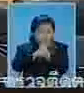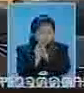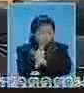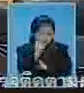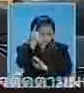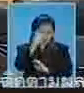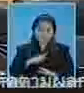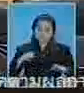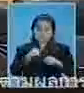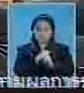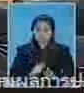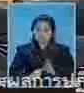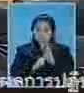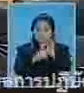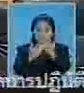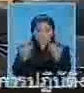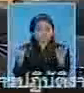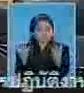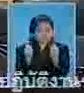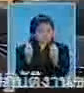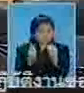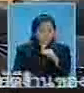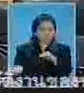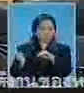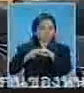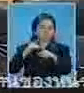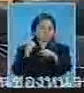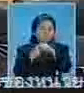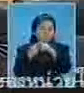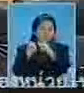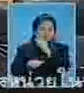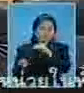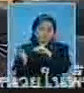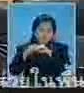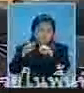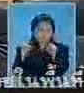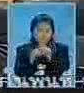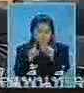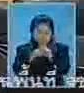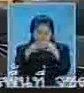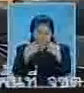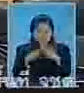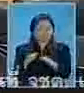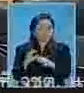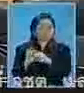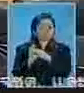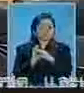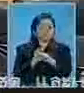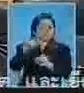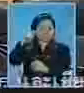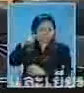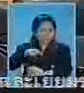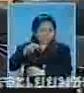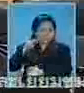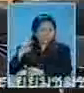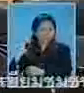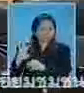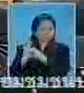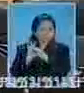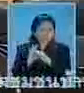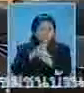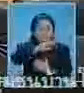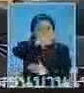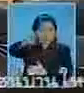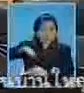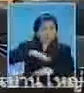ำเสนอภาษีทรัพย์สินและที่ดินเรื่องของการจัดตั้ง หรือออกพระราชบัญญัติที่พวกเราในสภ